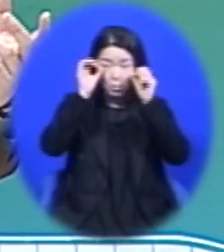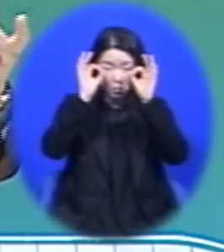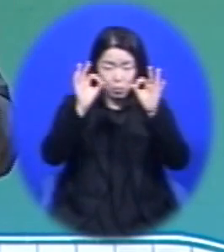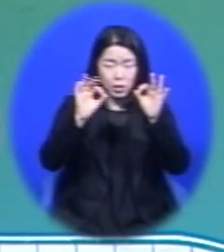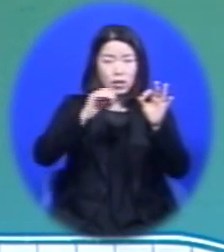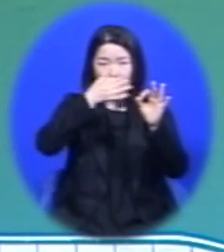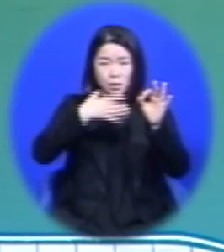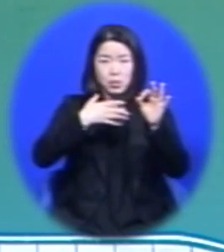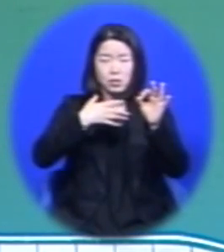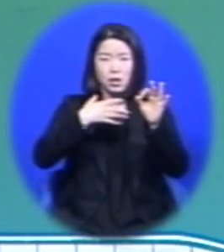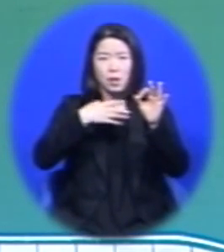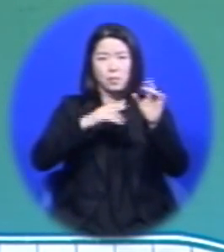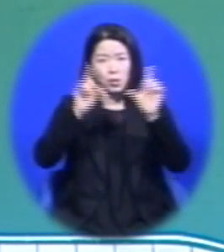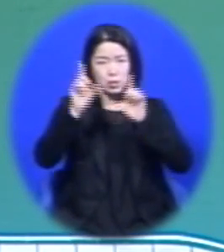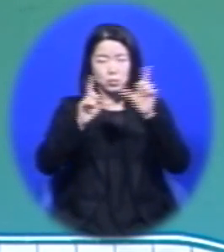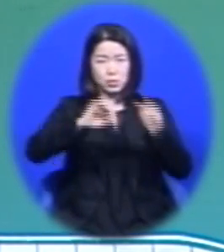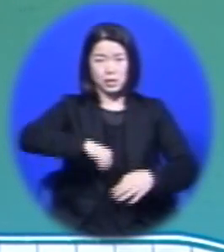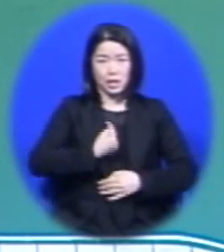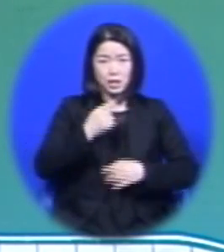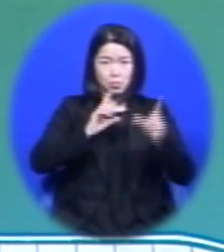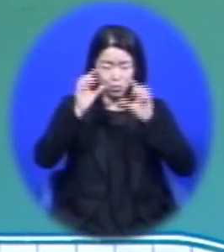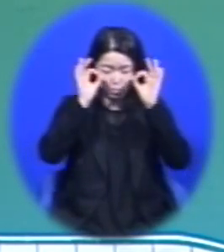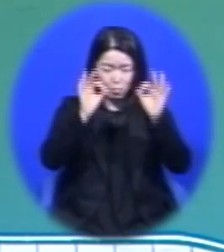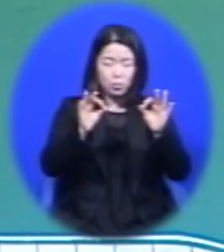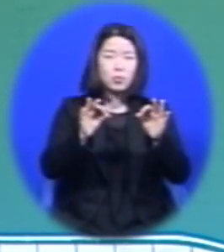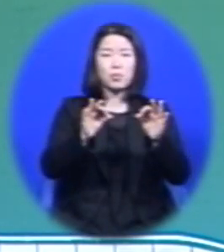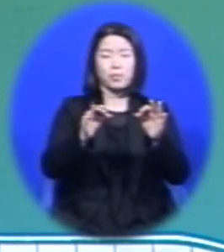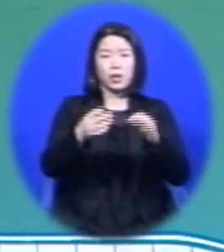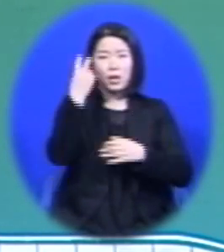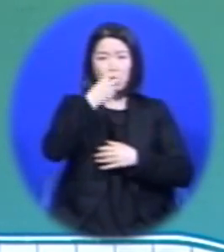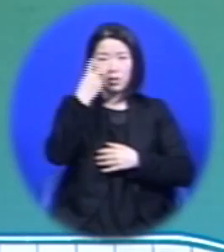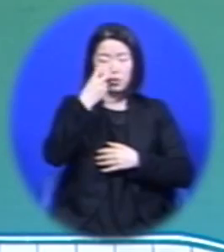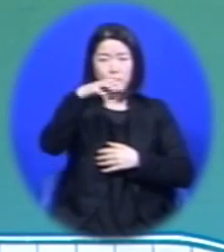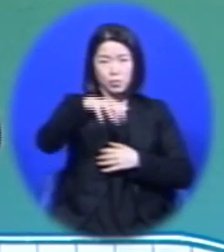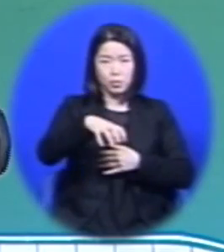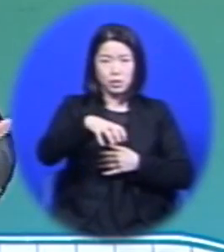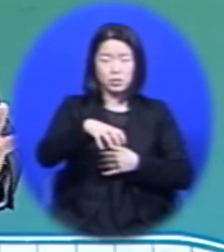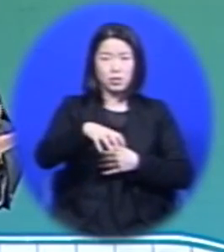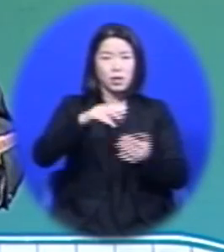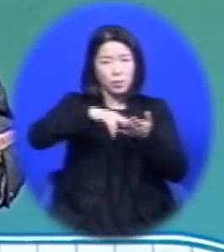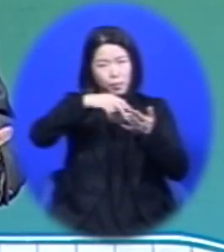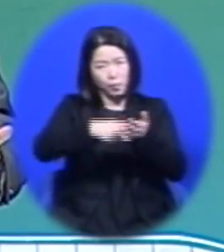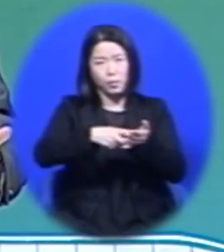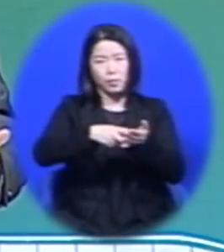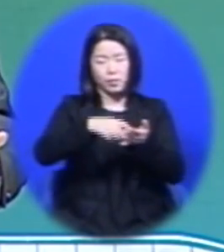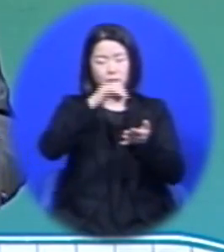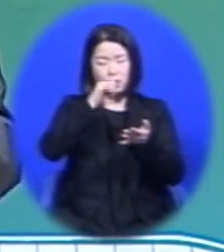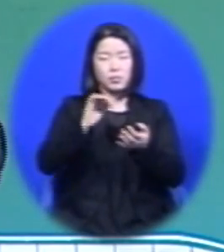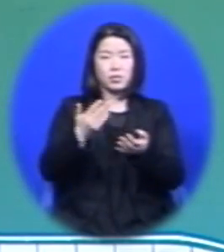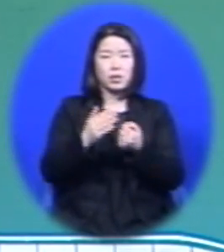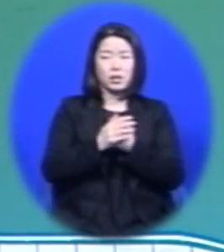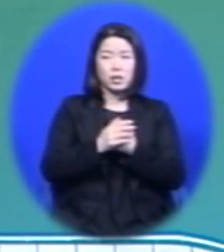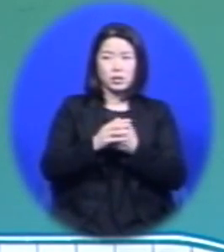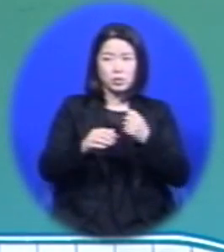수 없는 괴물과 같은 자기의 모습을 보고 진료소 앞에서 그는 그만 꼬꾸라집니다.